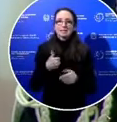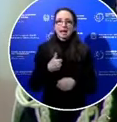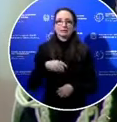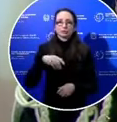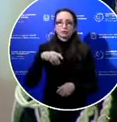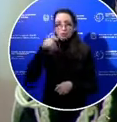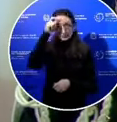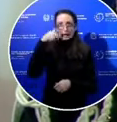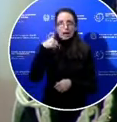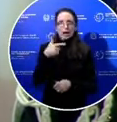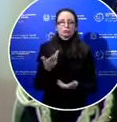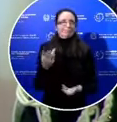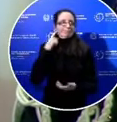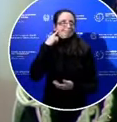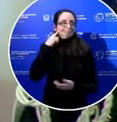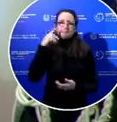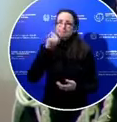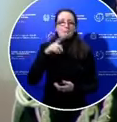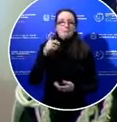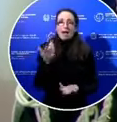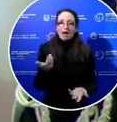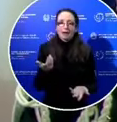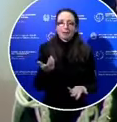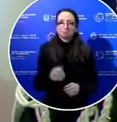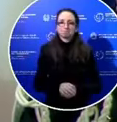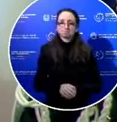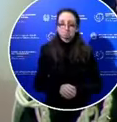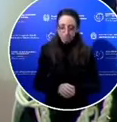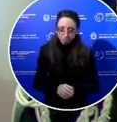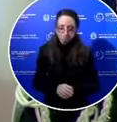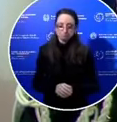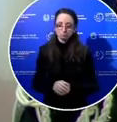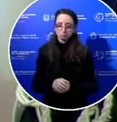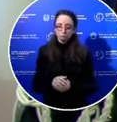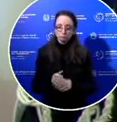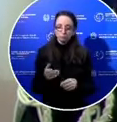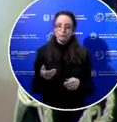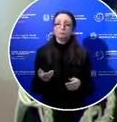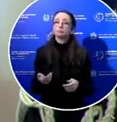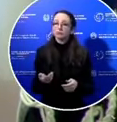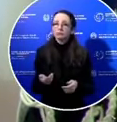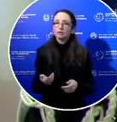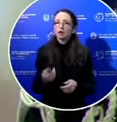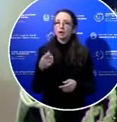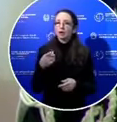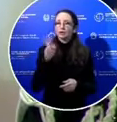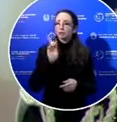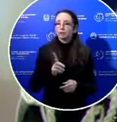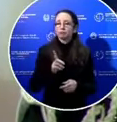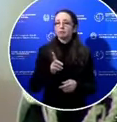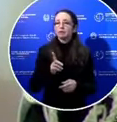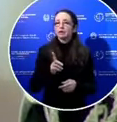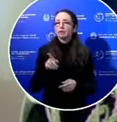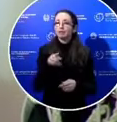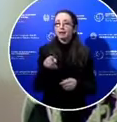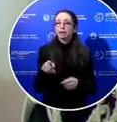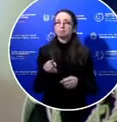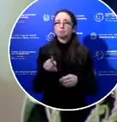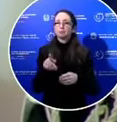lo sport, come l'arrampicata, può essere un metodo per riuscire a terapeutico, per riuscire a superare degli